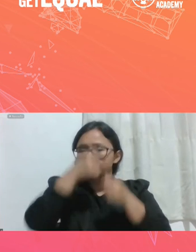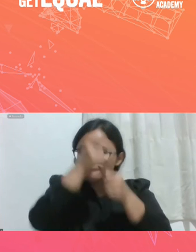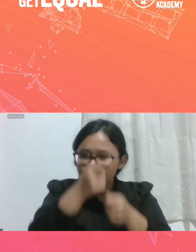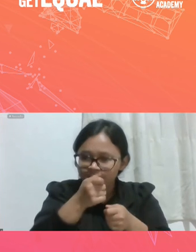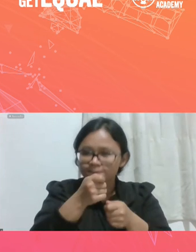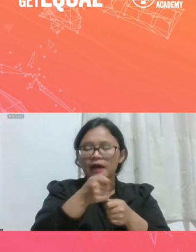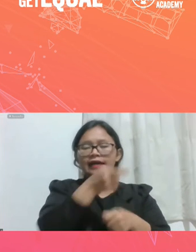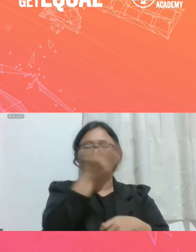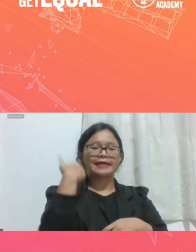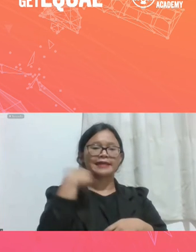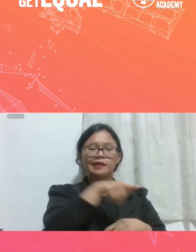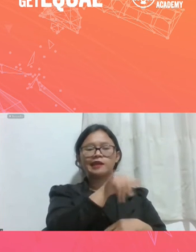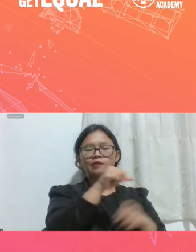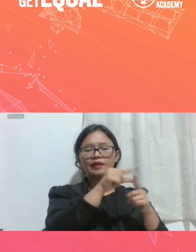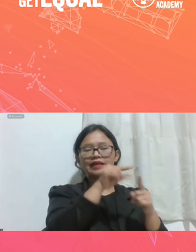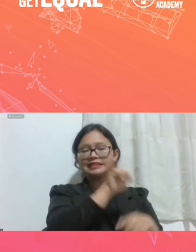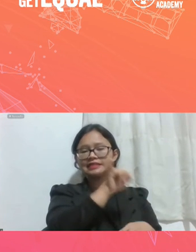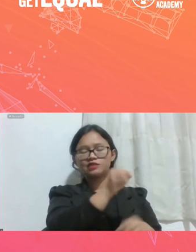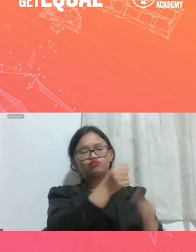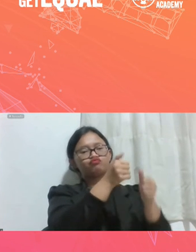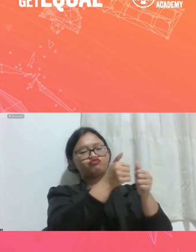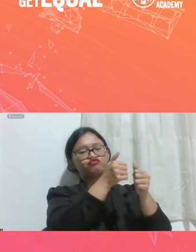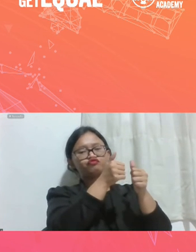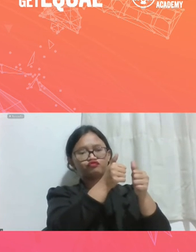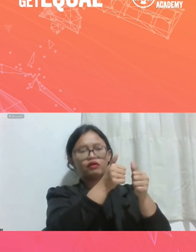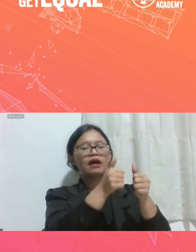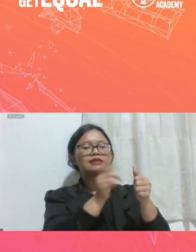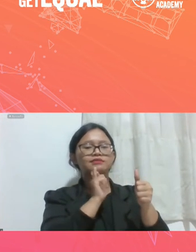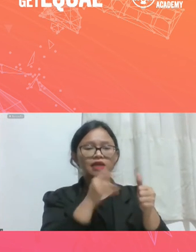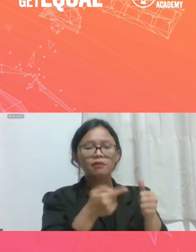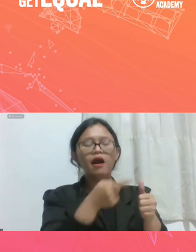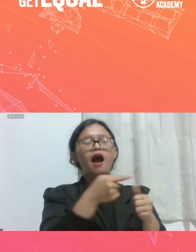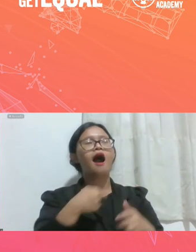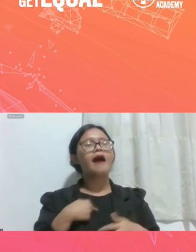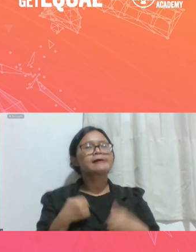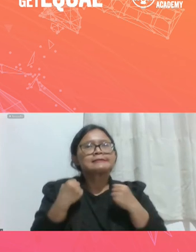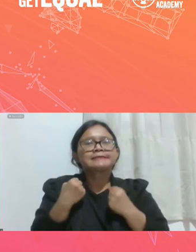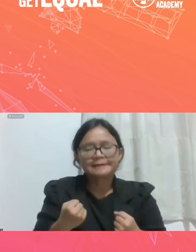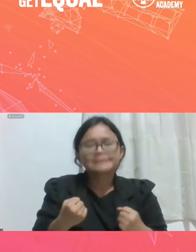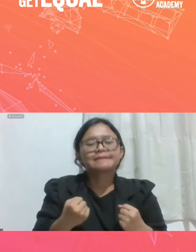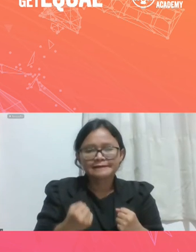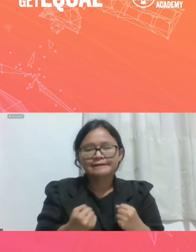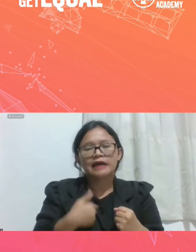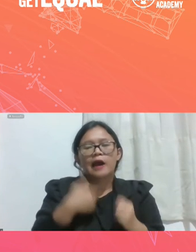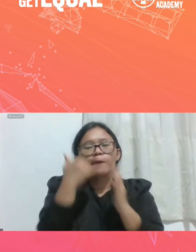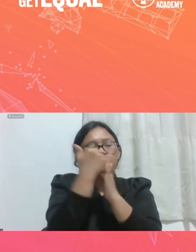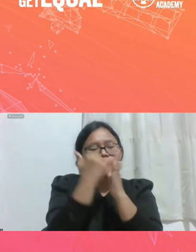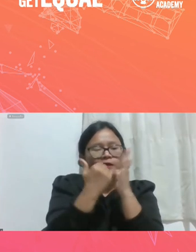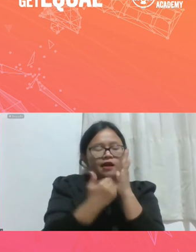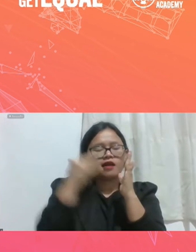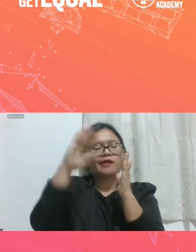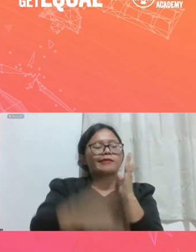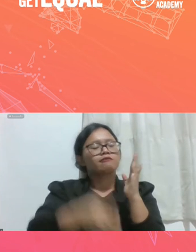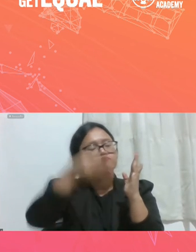oleh PLAN ini. Ini akan semakin memperkuat kami dalam menyusun kebijakan-kebijakan nanti yang ke